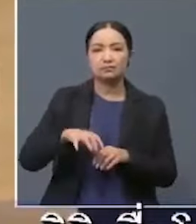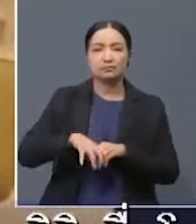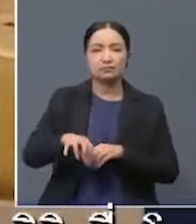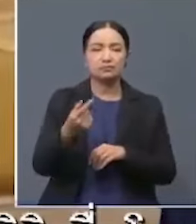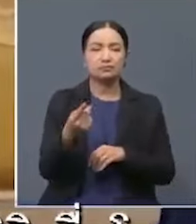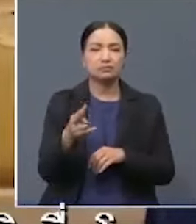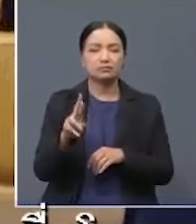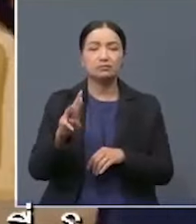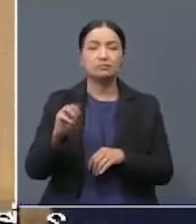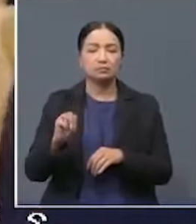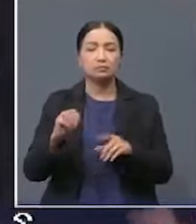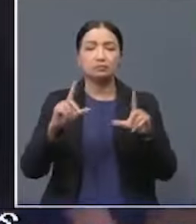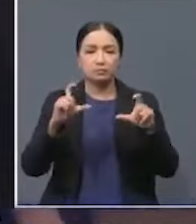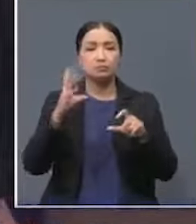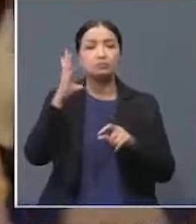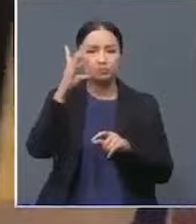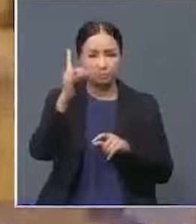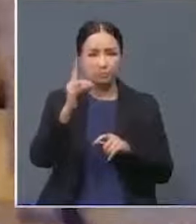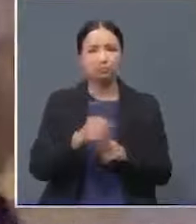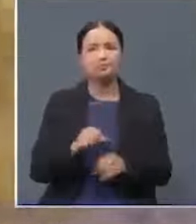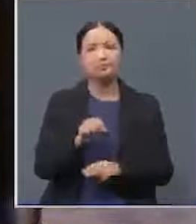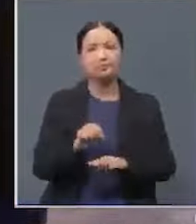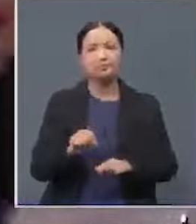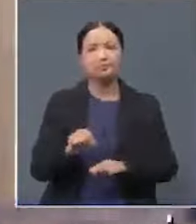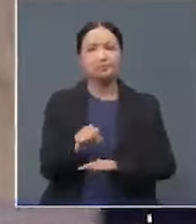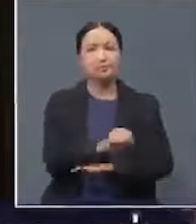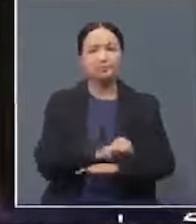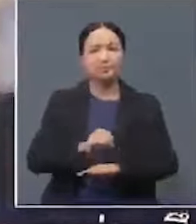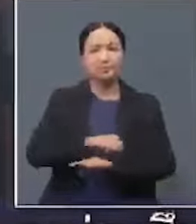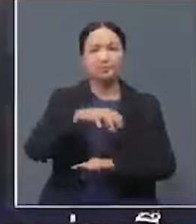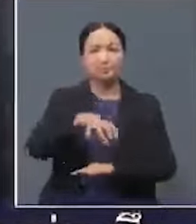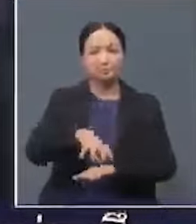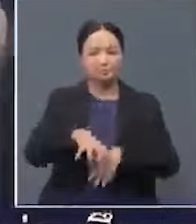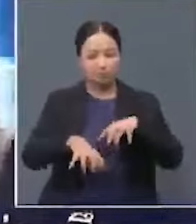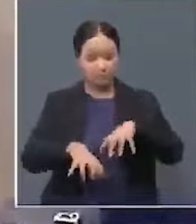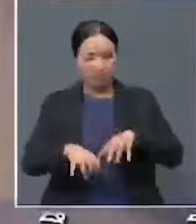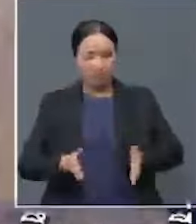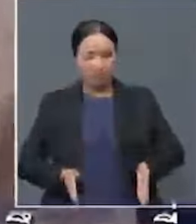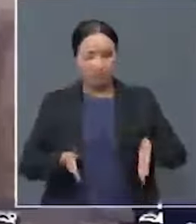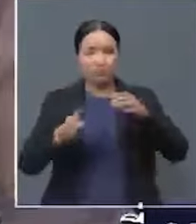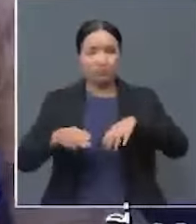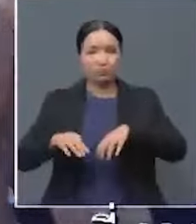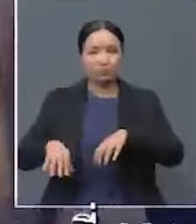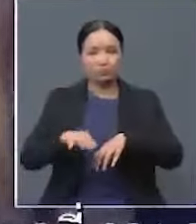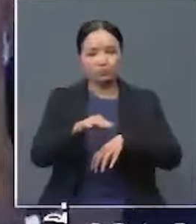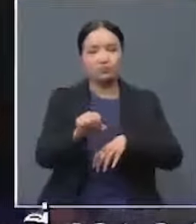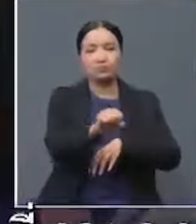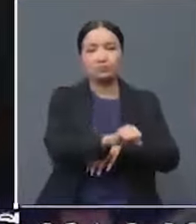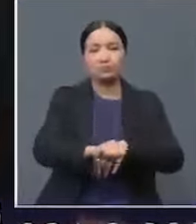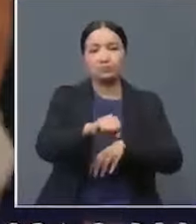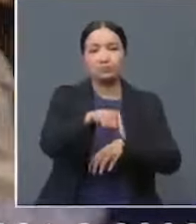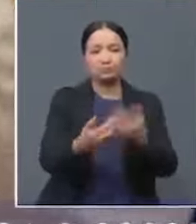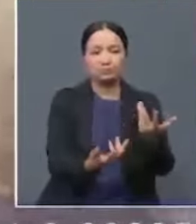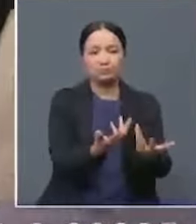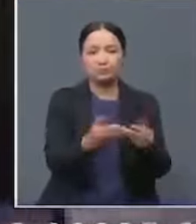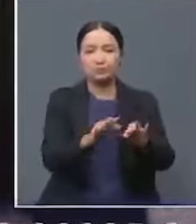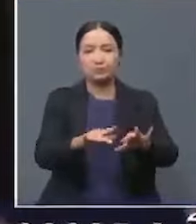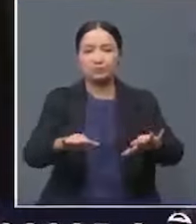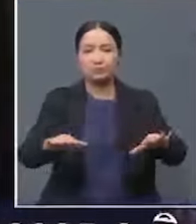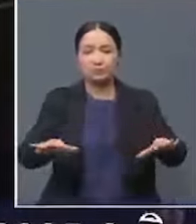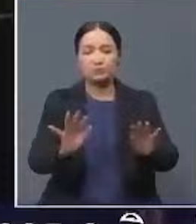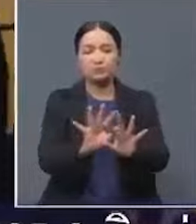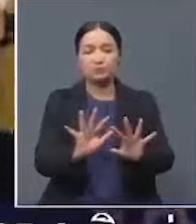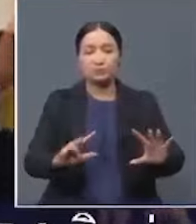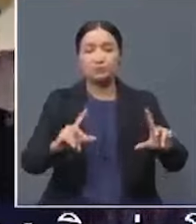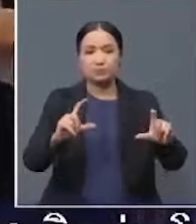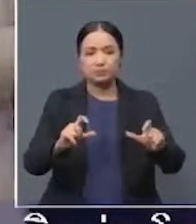ที่ถือเป็นธรรมเนียมปฏิบัติกันมาก็จะถ่ายที่สนามหญ้าหน้าตึกไทยคู่ฟ้าและจะมีการประชุมคณะรัฐมนตรีนัดพิเศษเลยเ